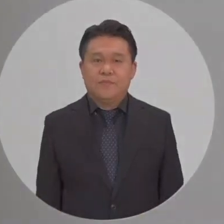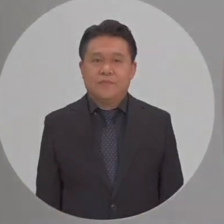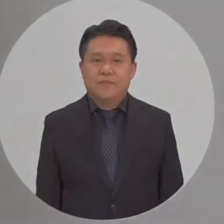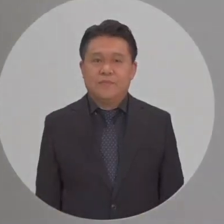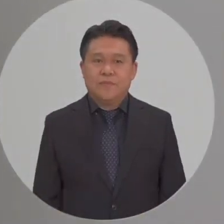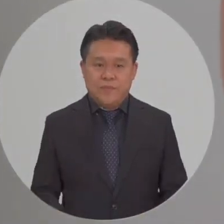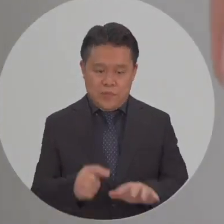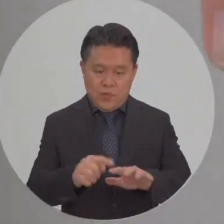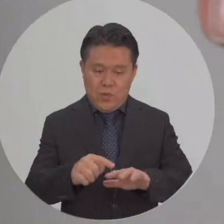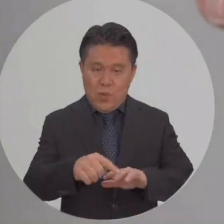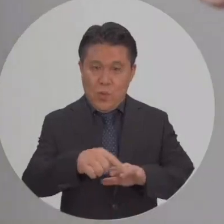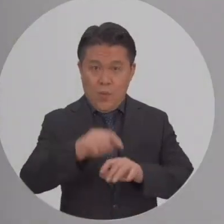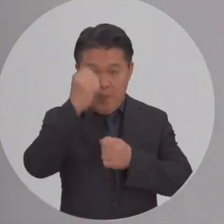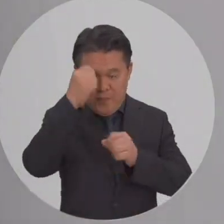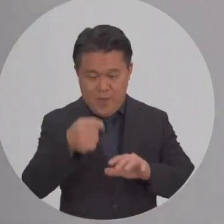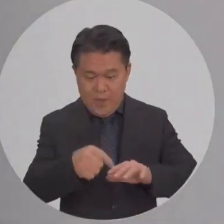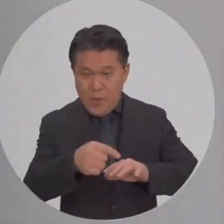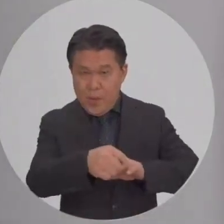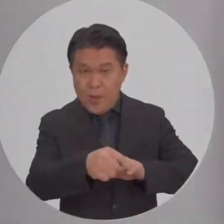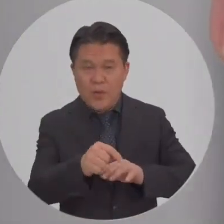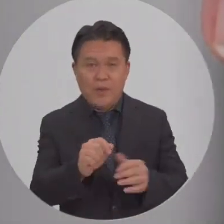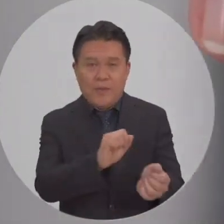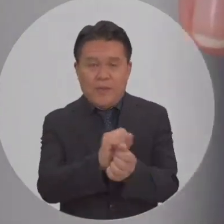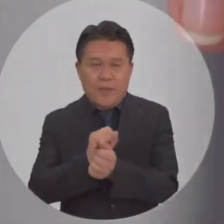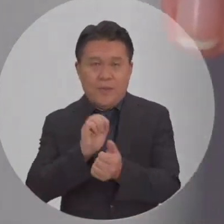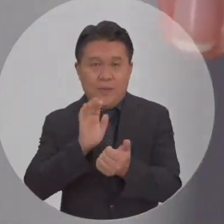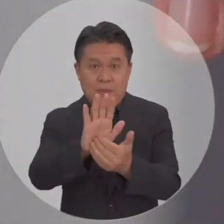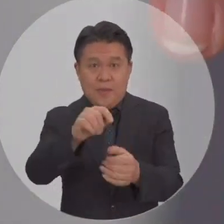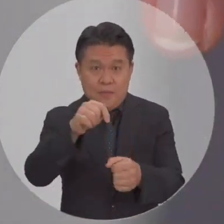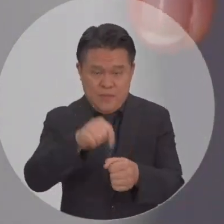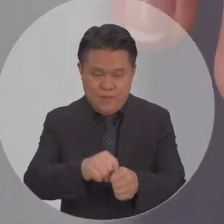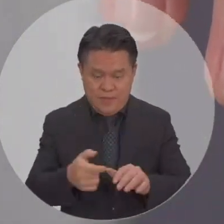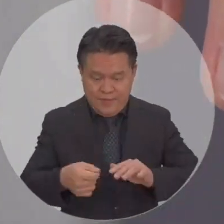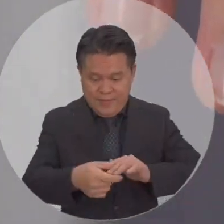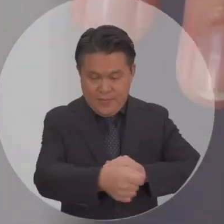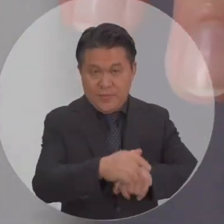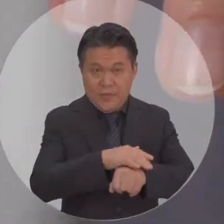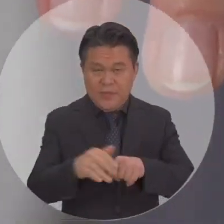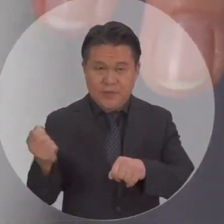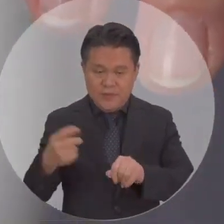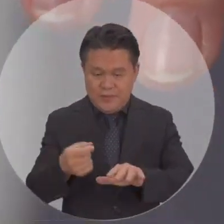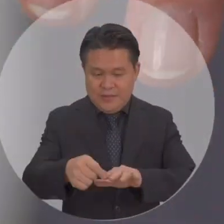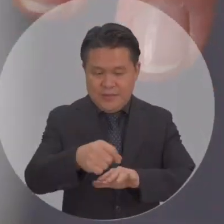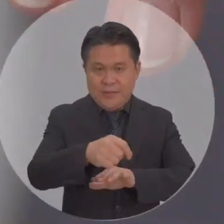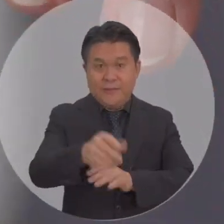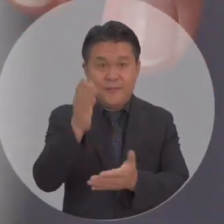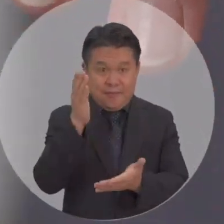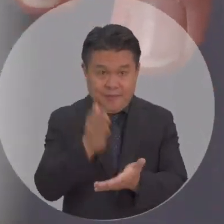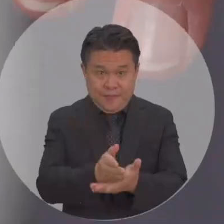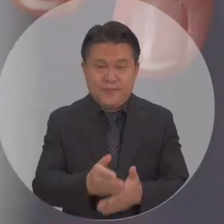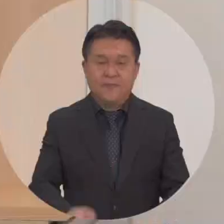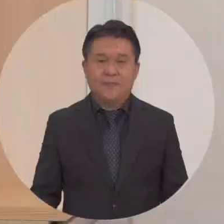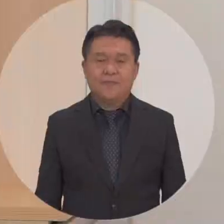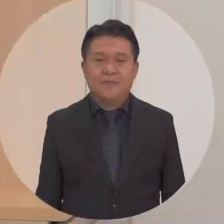손톱, 발톱은 세균 감염 예방을 위해 짧은 상태를 유지하고 매니큐어는 바르지 않습니다.